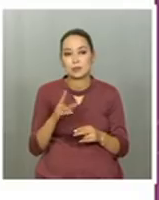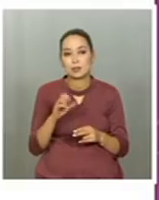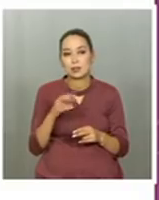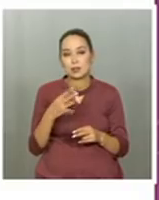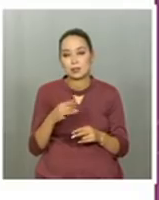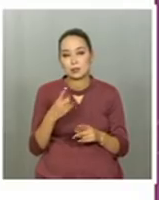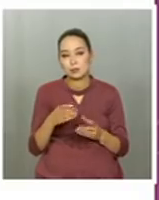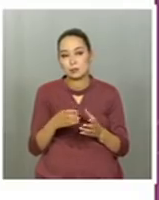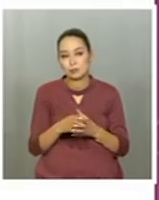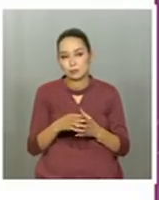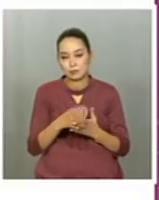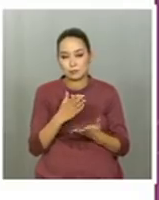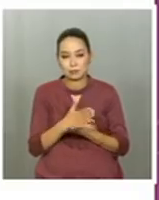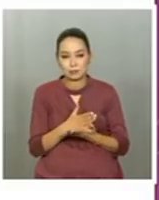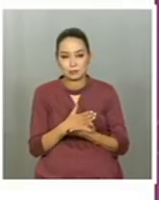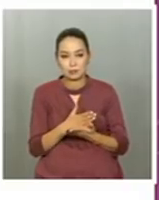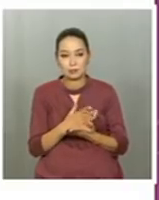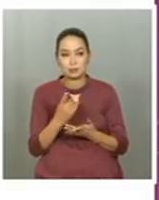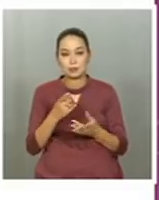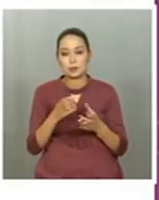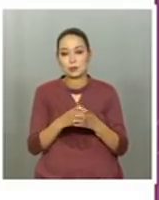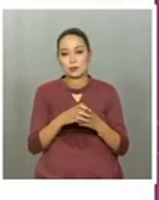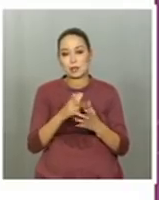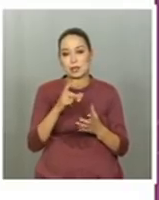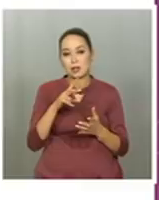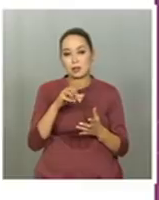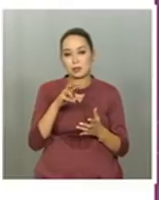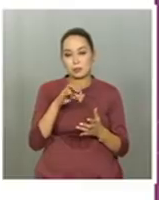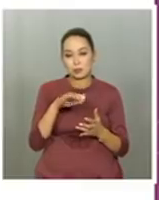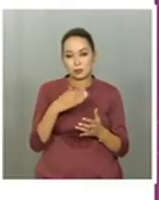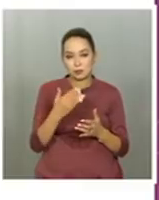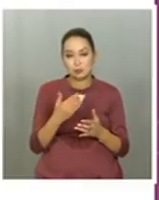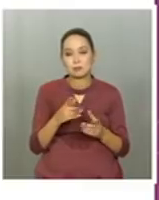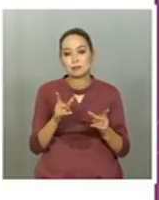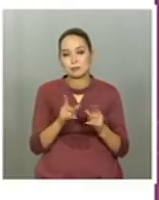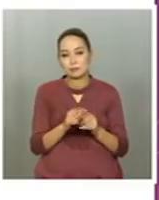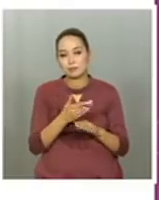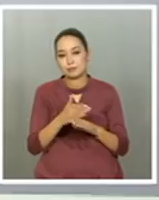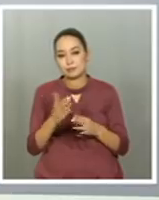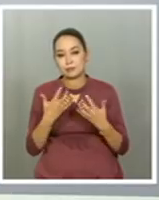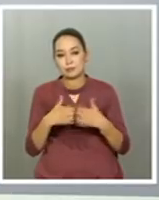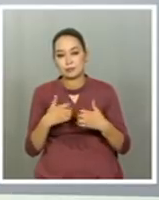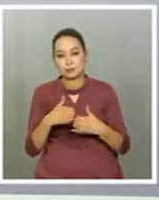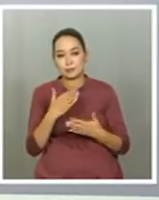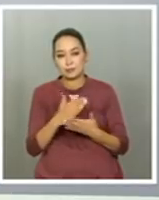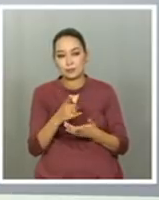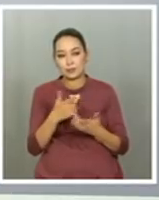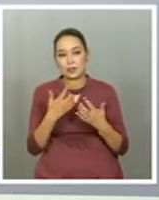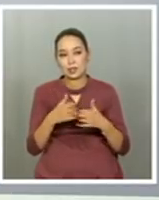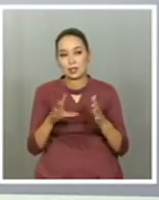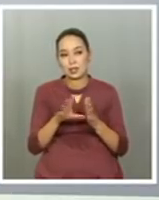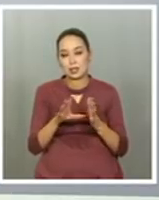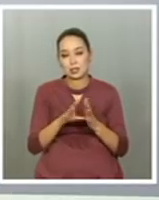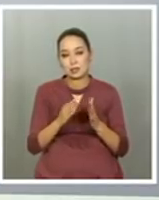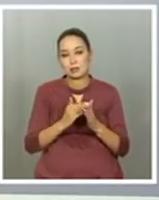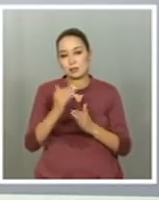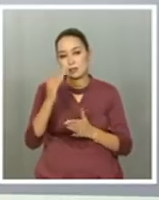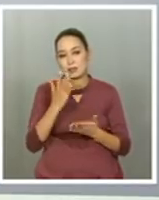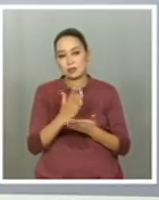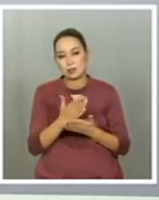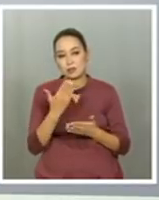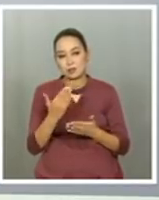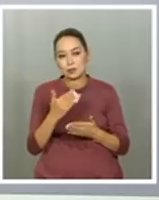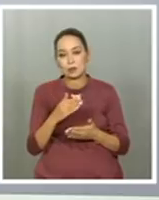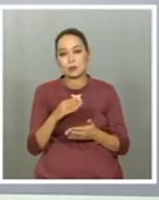элементі. Олар бірінші топтың элементтерінің тотығы дәрежесі өзгермейді. Оттектің электр терістілік жоғар болғандықтан, оның